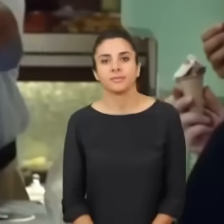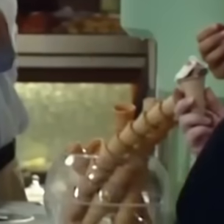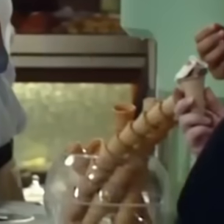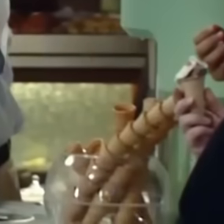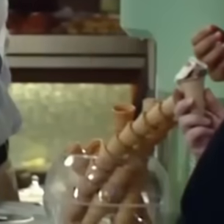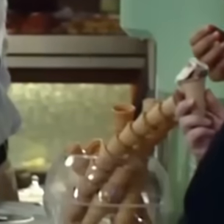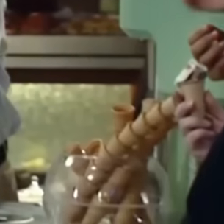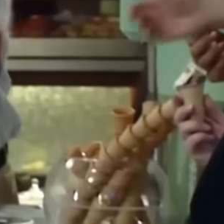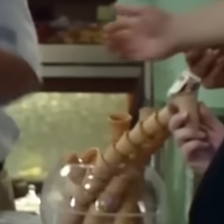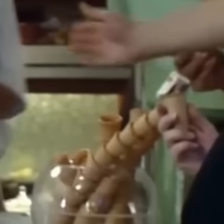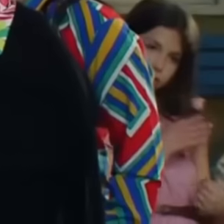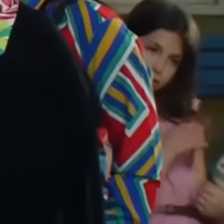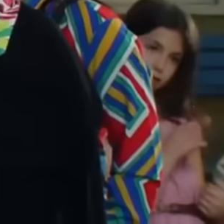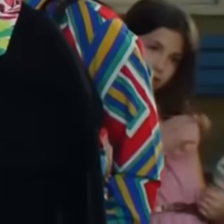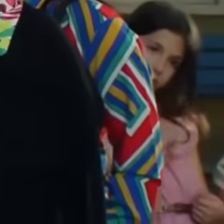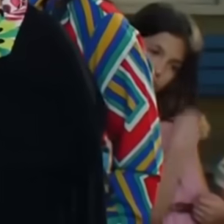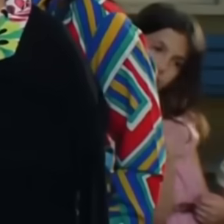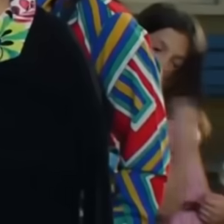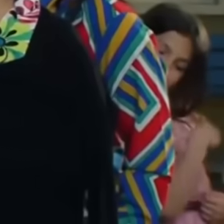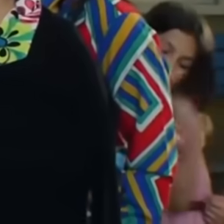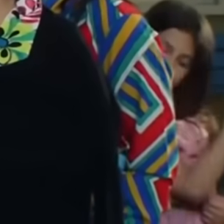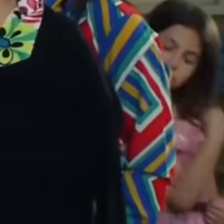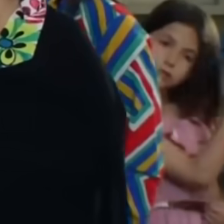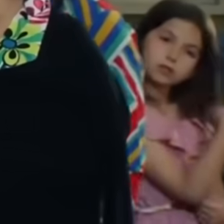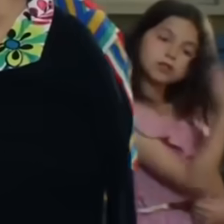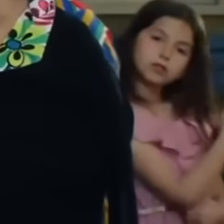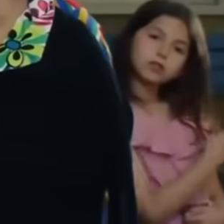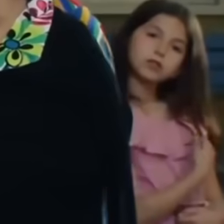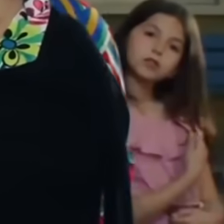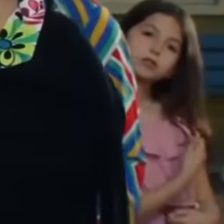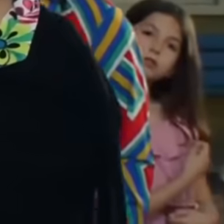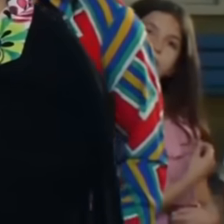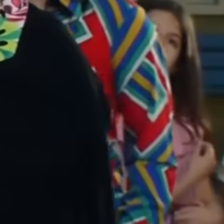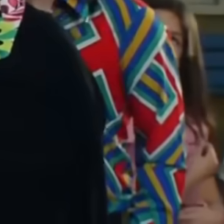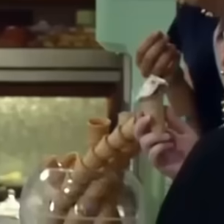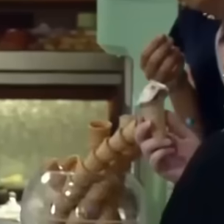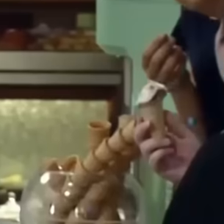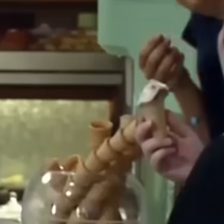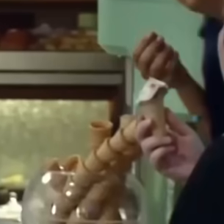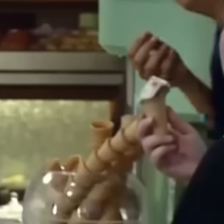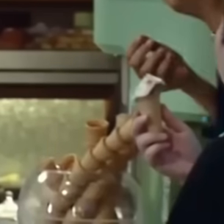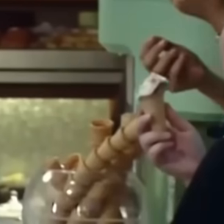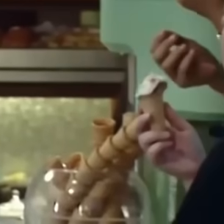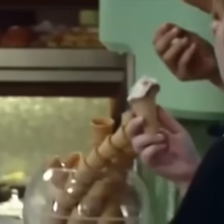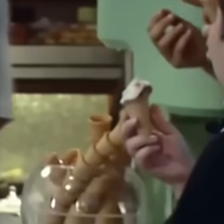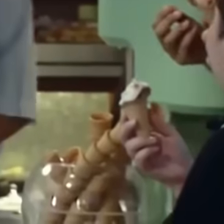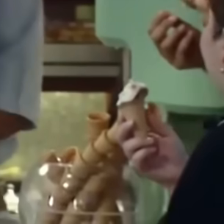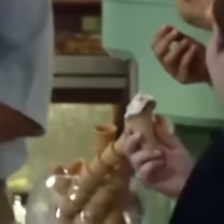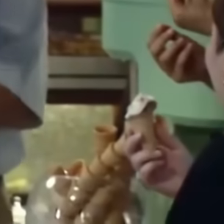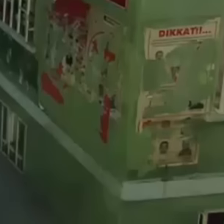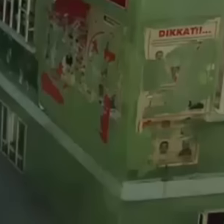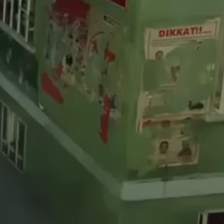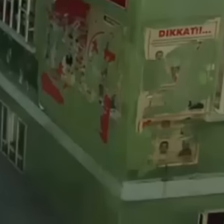Hastanede dondurma sırası var. Sami camekanı açıp tezgah kurmuş. O hazırladıkça Ahmet dondurmaları alıp ön sıralardaki ailesine